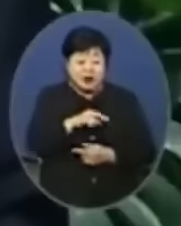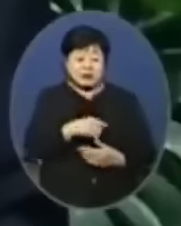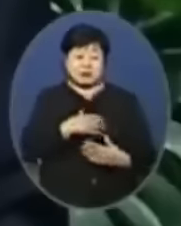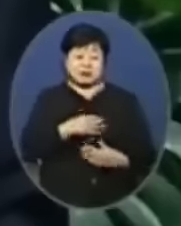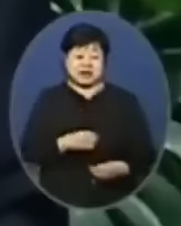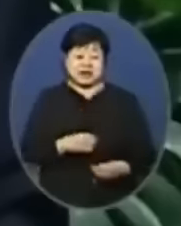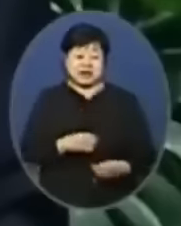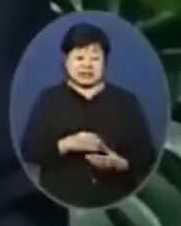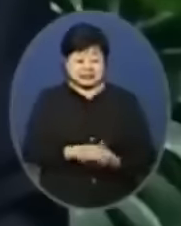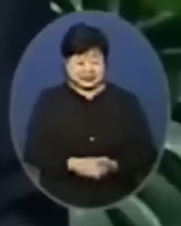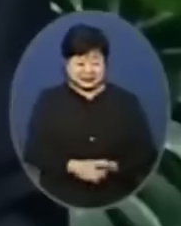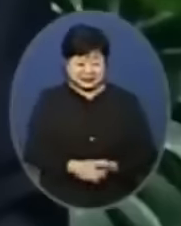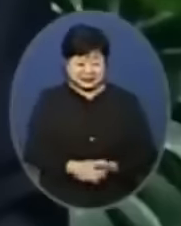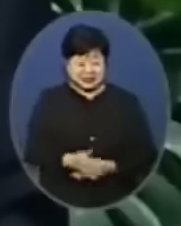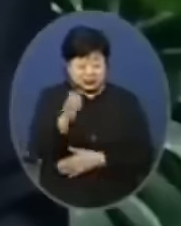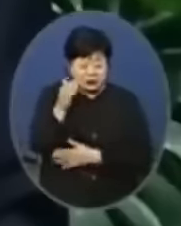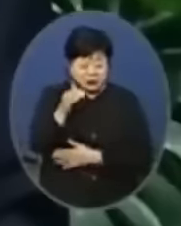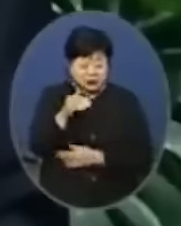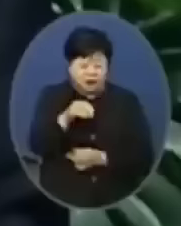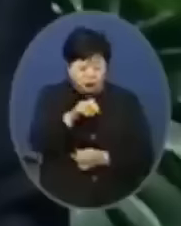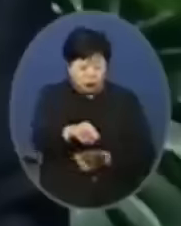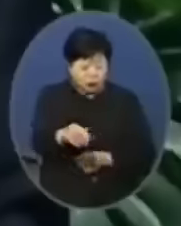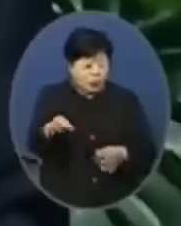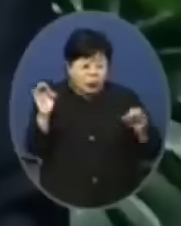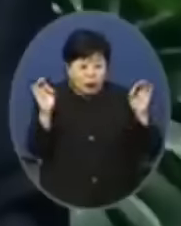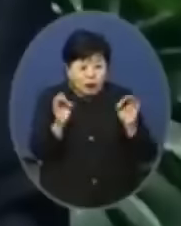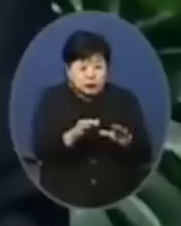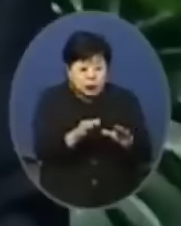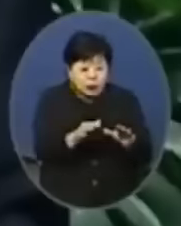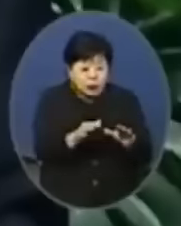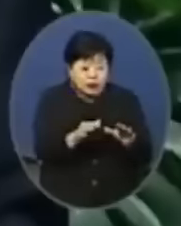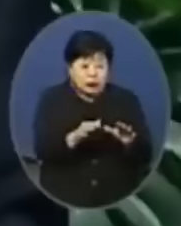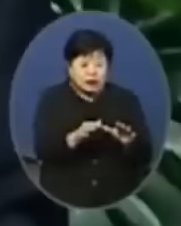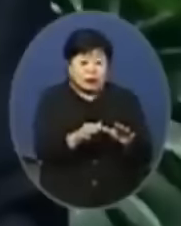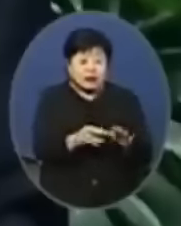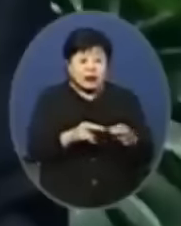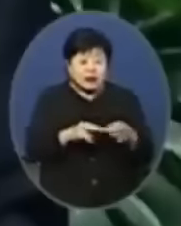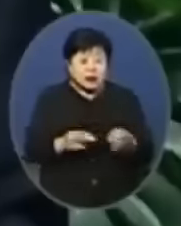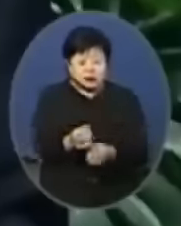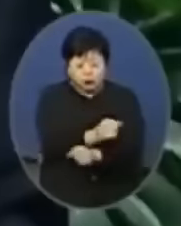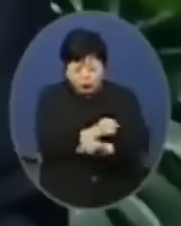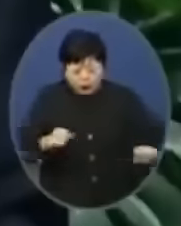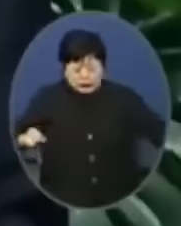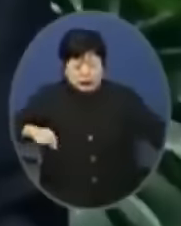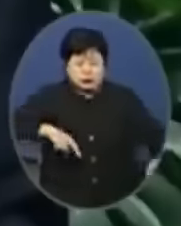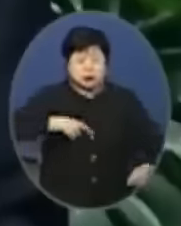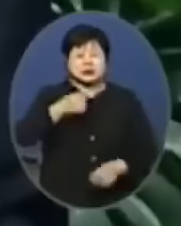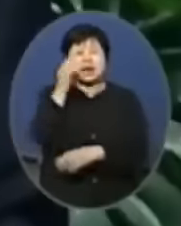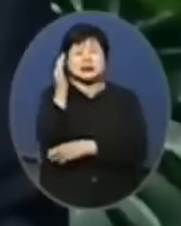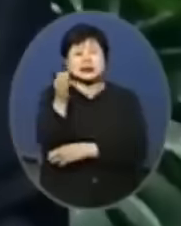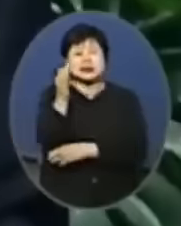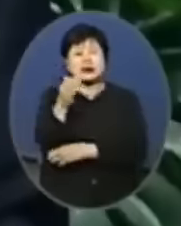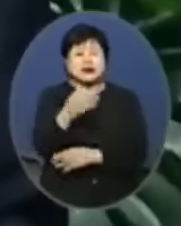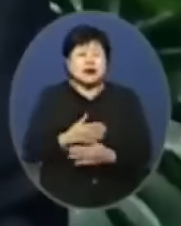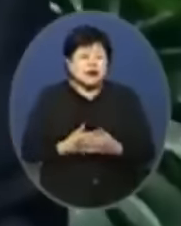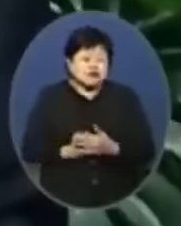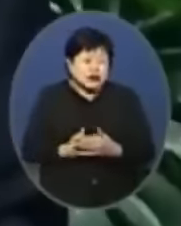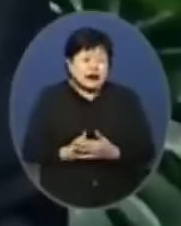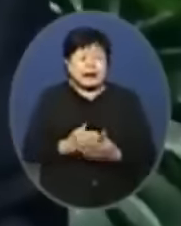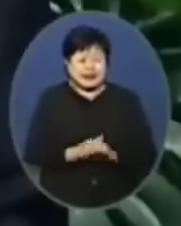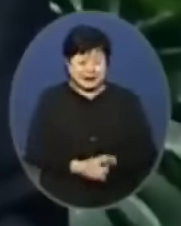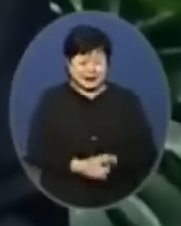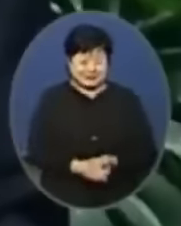편안하지 강단이 없어지면 여의도 광장에 가서 설교해야 될 것이라고 생각하면 불안이 될 것입니다.